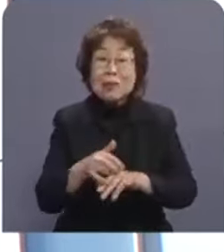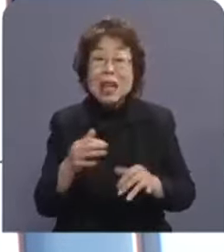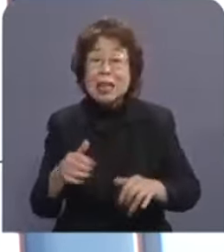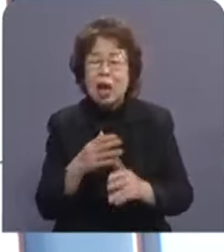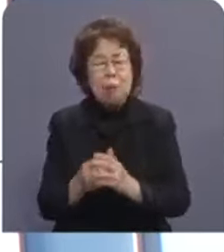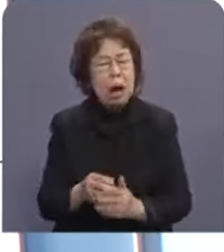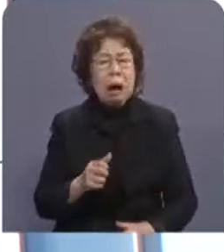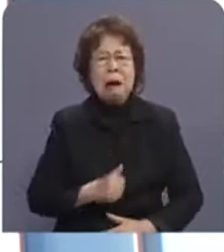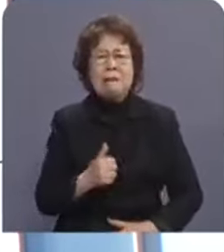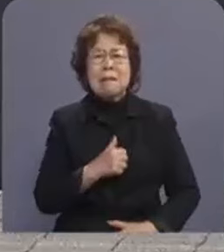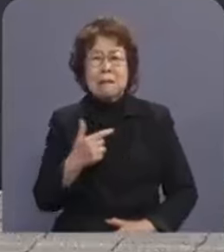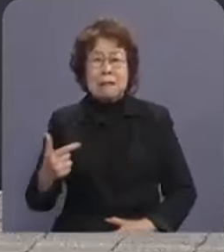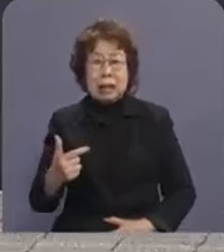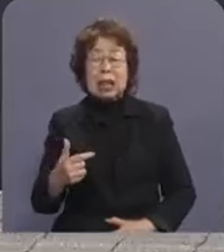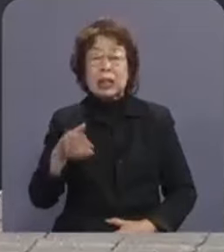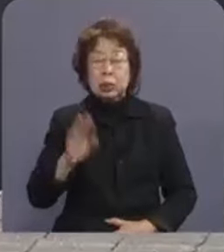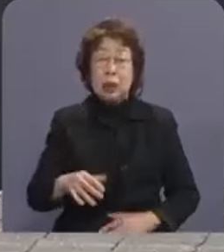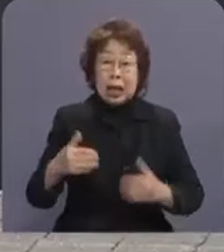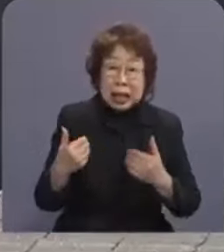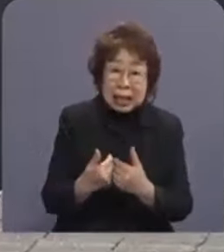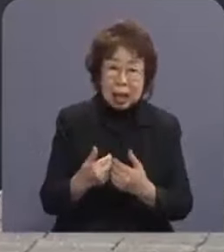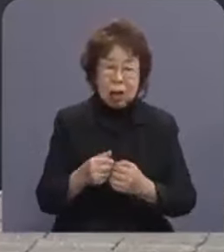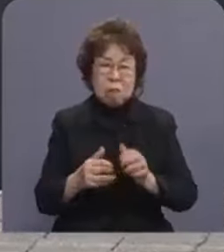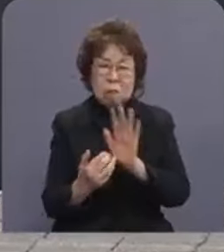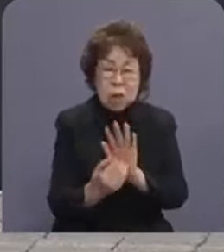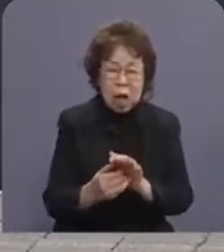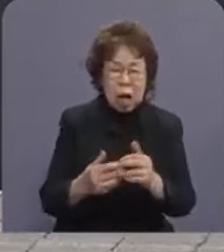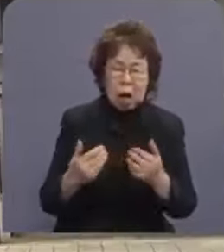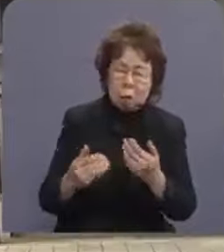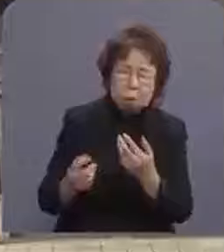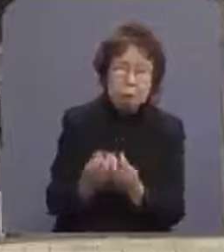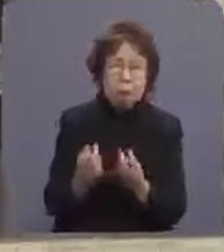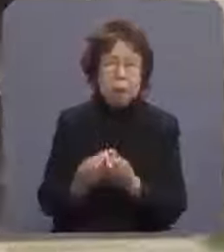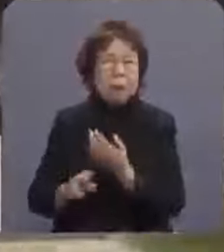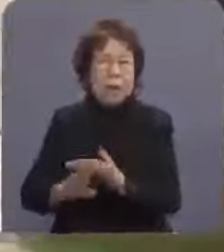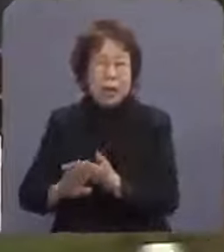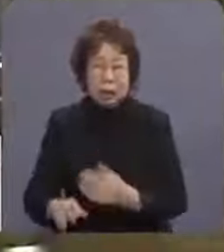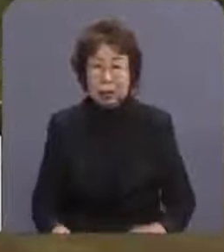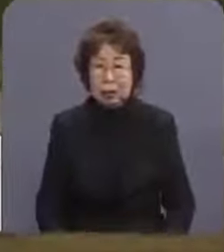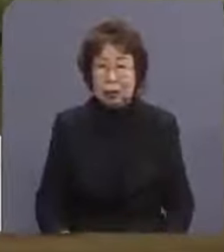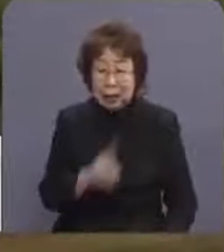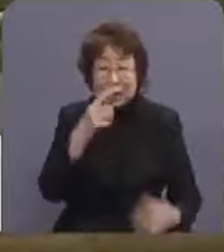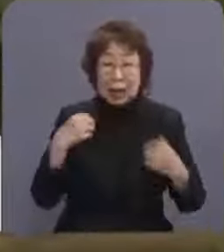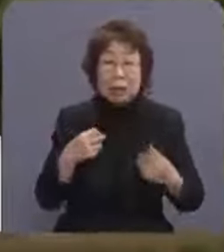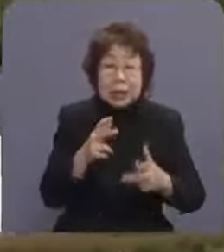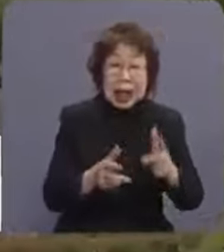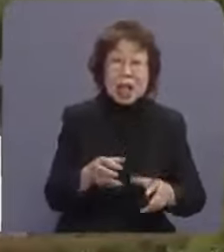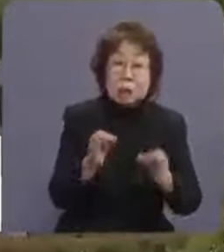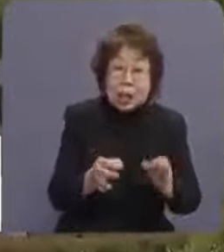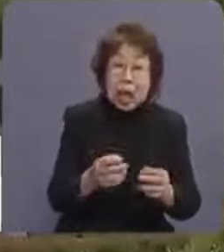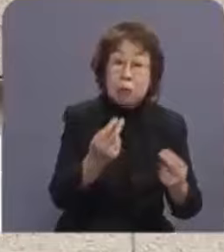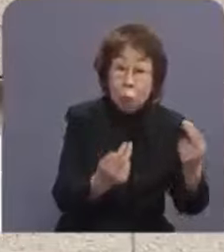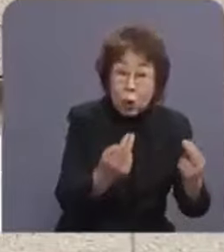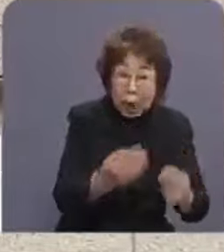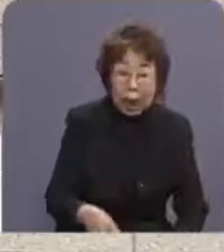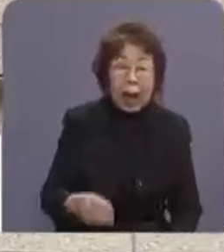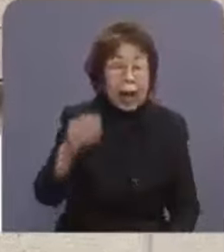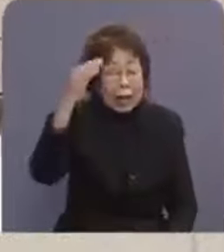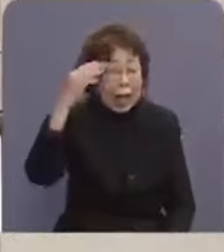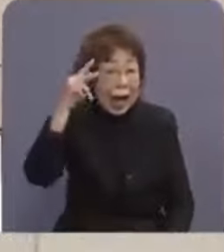이에 반발하면서도 대응 전략은 제각각입니다 부산시는 정부나 산업은행을 통한 해결보다는